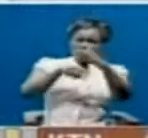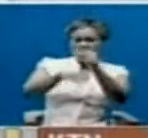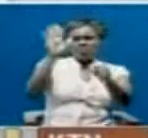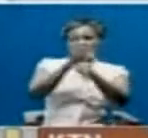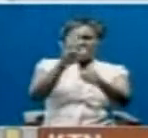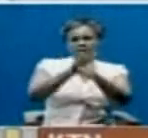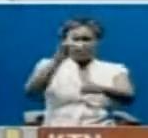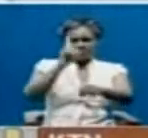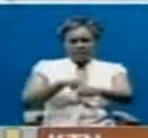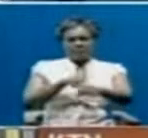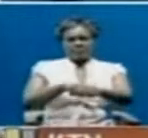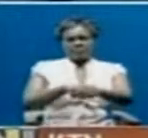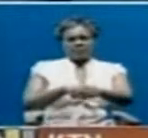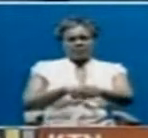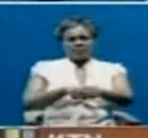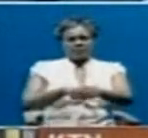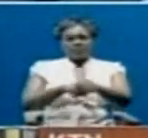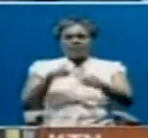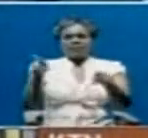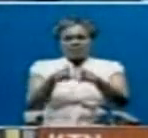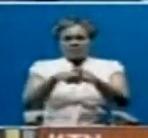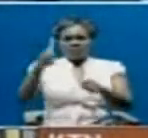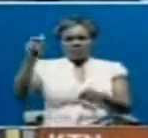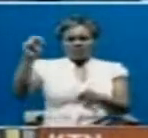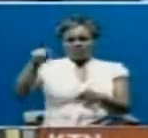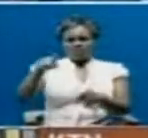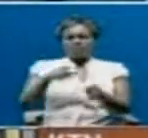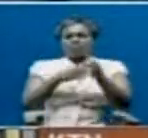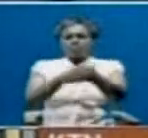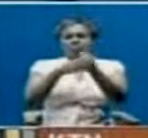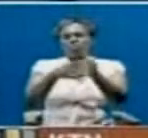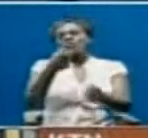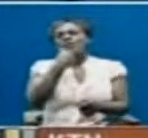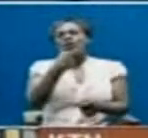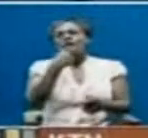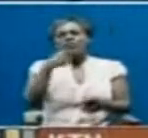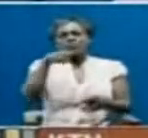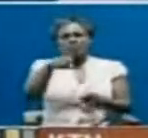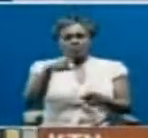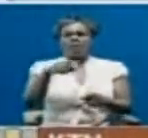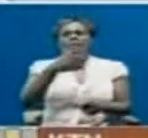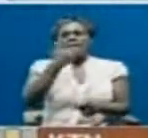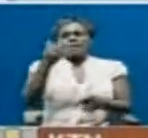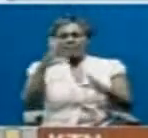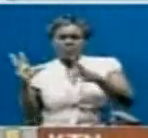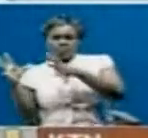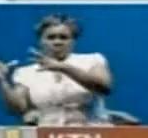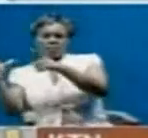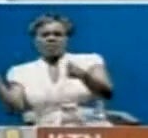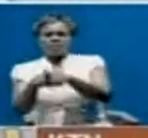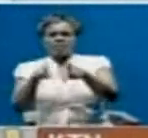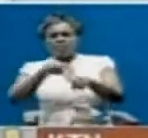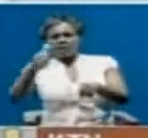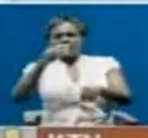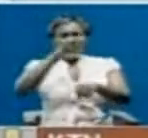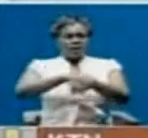Alitoa taji la mfungaji bora. Jairus Adir alimpiku kipa Gor Mahia Jerry Monyango kwa taji la kipa bora. Ikaliani Ndolo